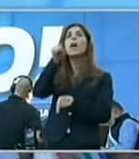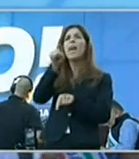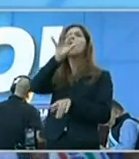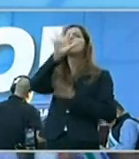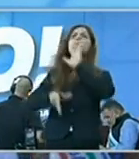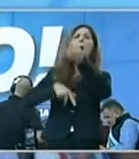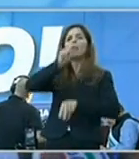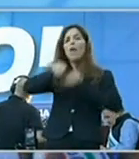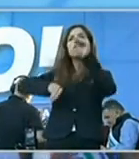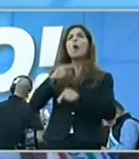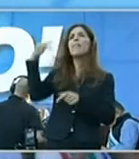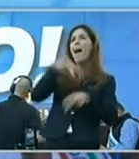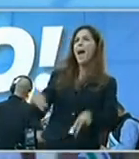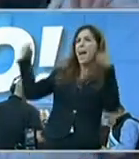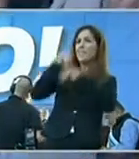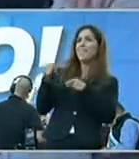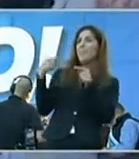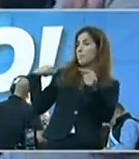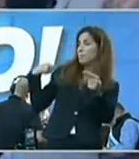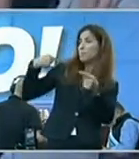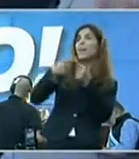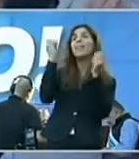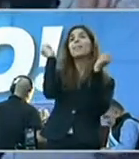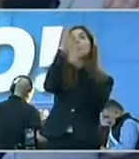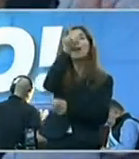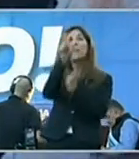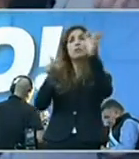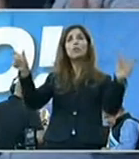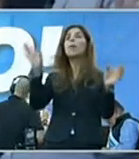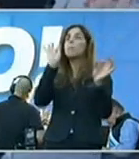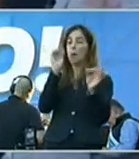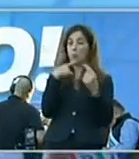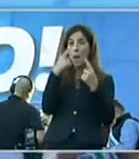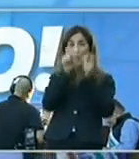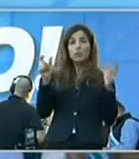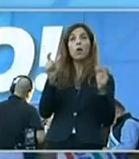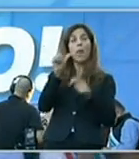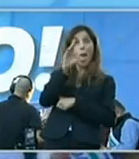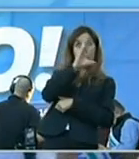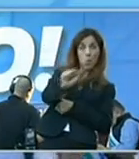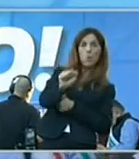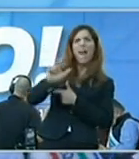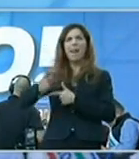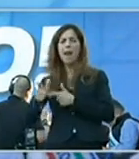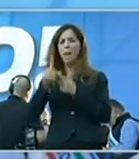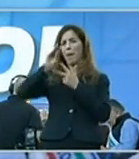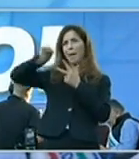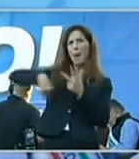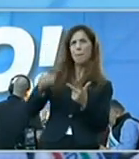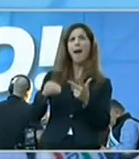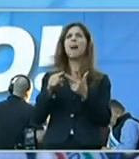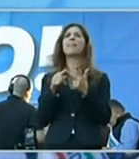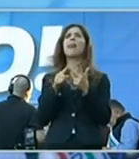anni dimenticandosi della gente di Puglia, di Calabria, di Campania.